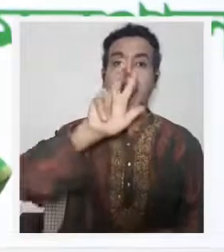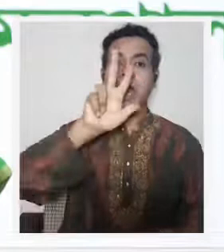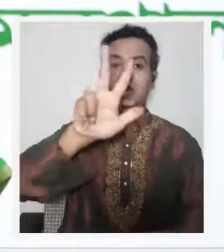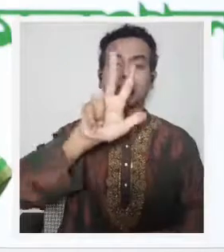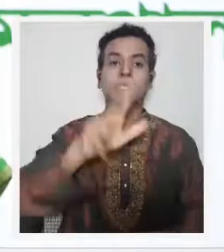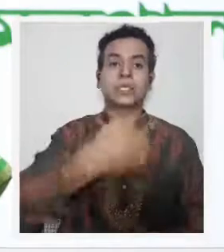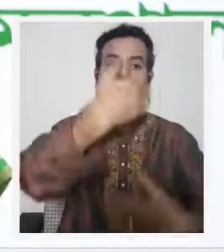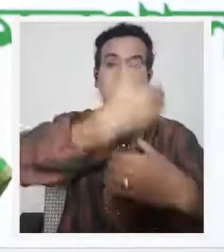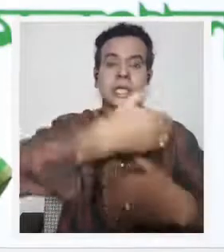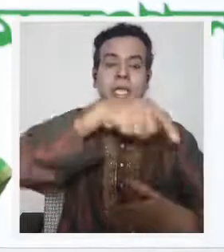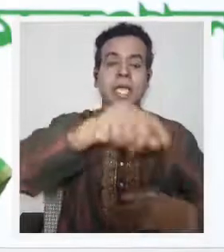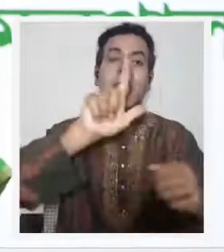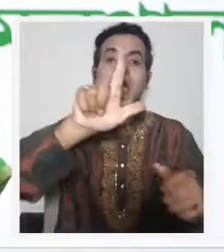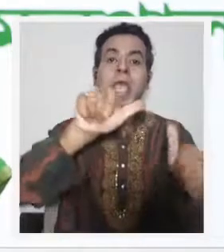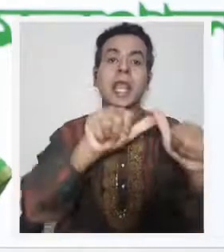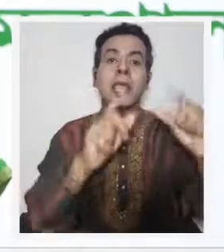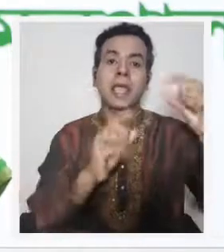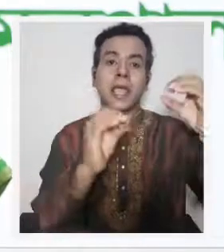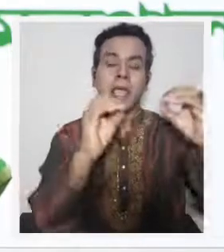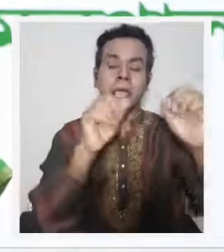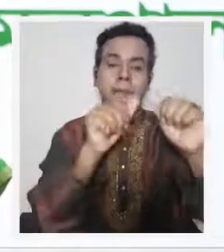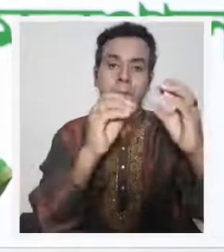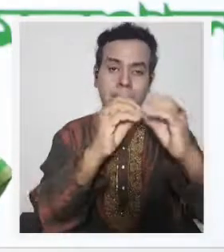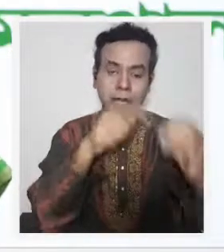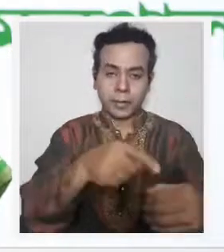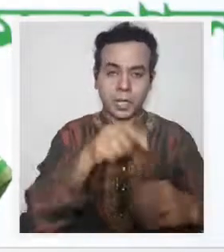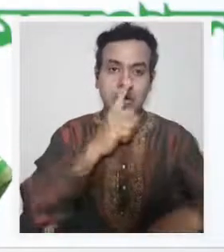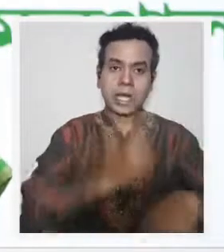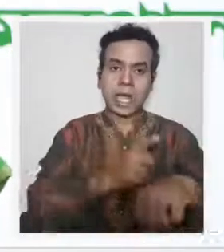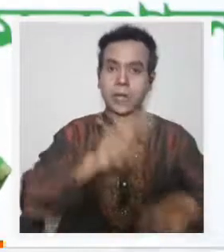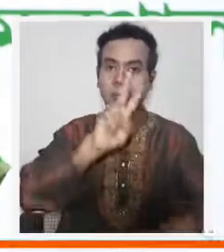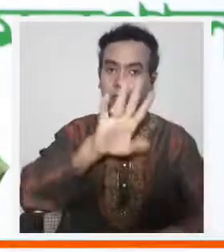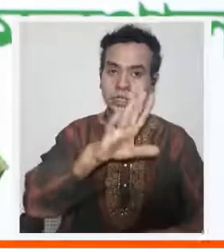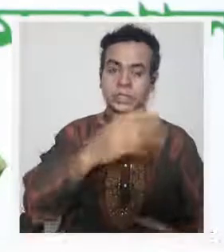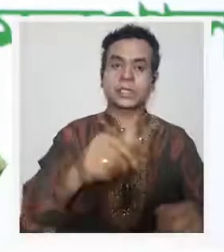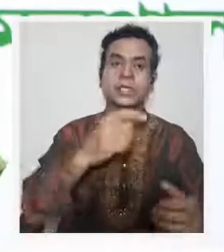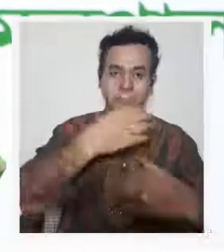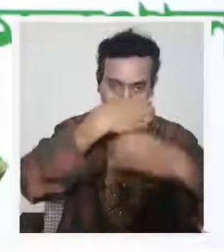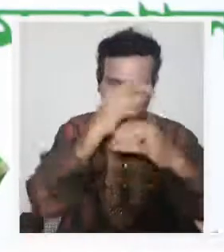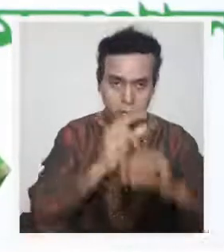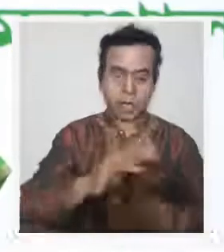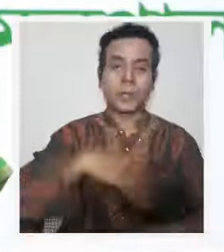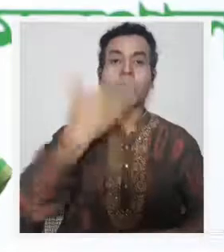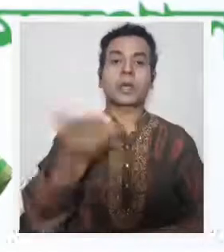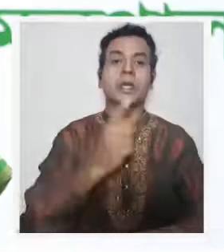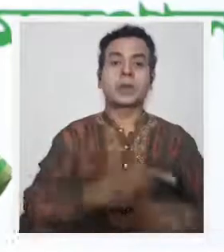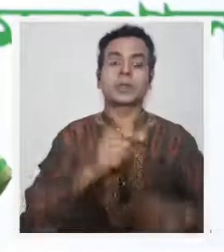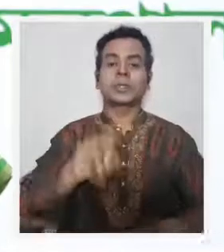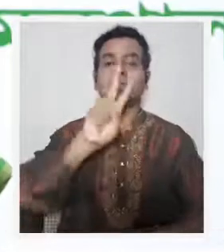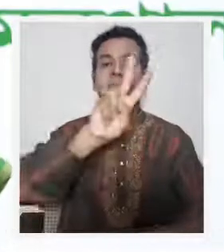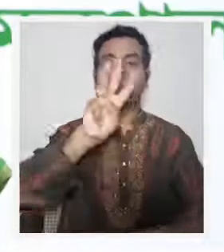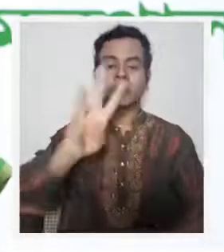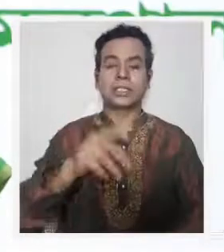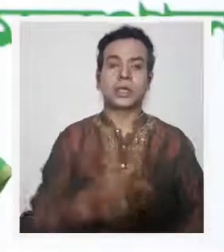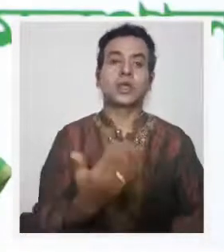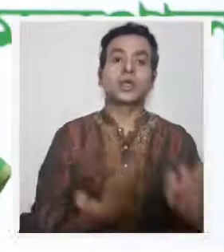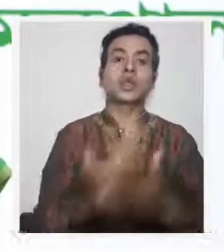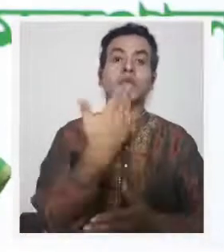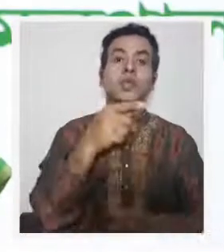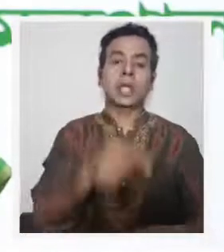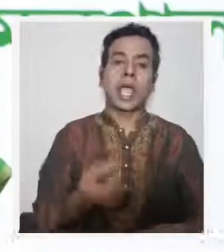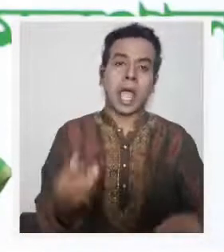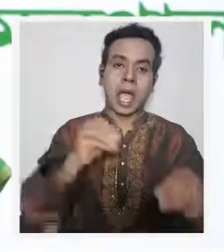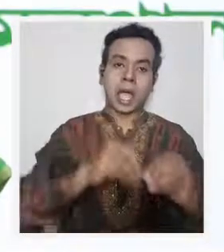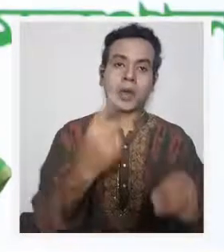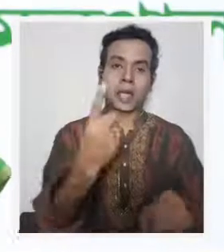সেগুলো। গত 24 ঘন্টায় 48টি ল্যাব নমুনা সংগ্রহ এবং পরীক্ষা করেছেন, এর মধ্যে ঢাকায়